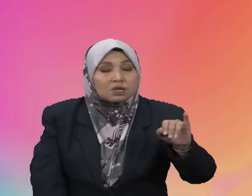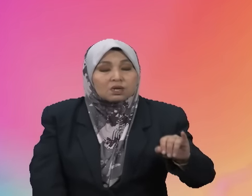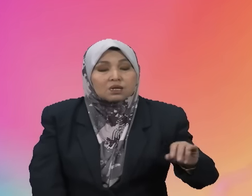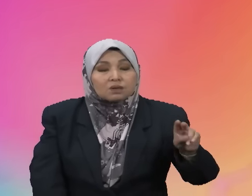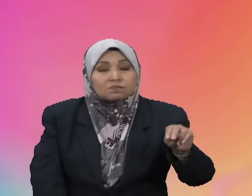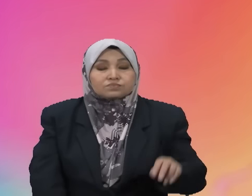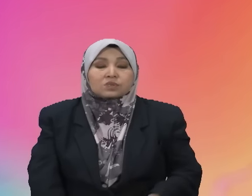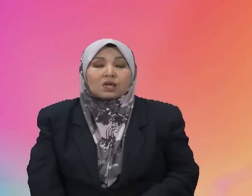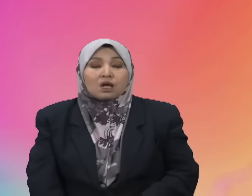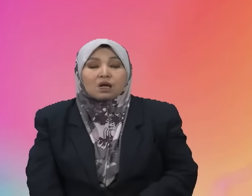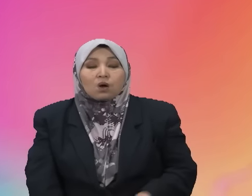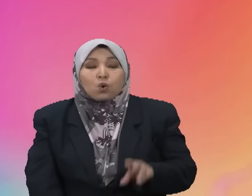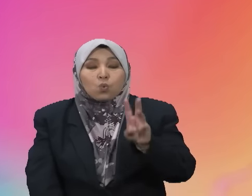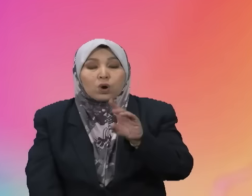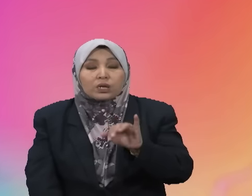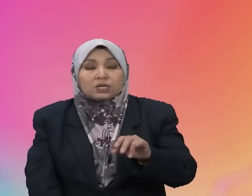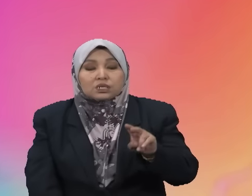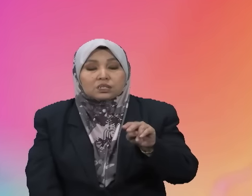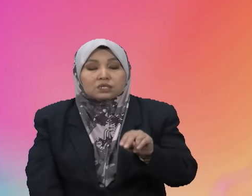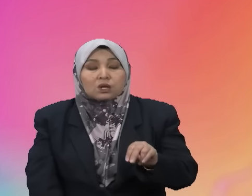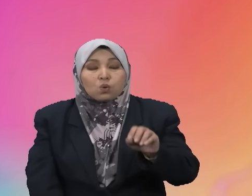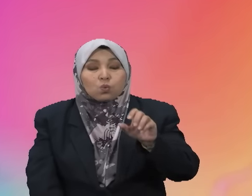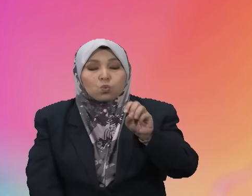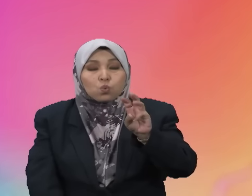lafasiqin. Silakan. Wa